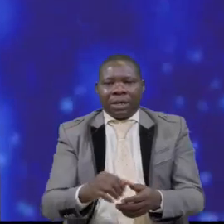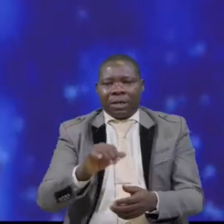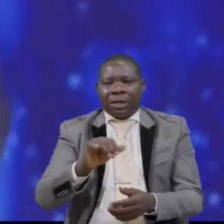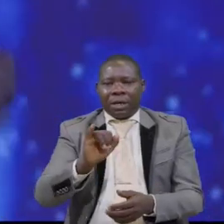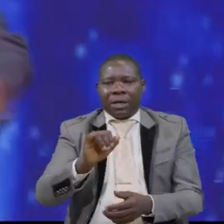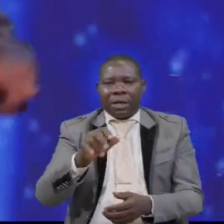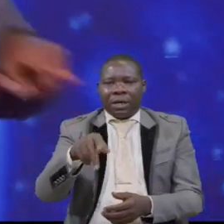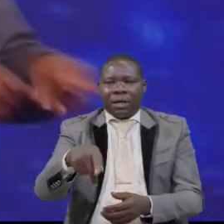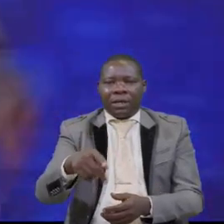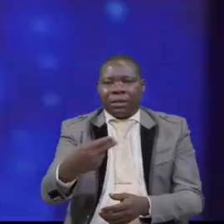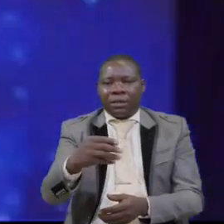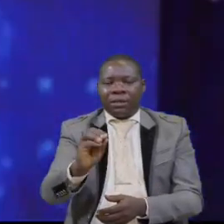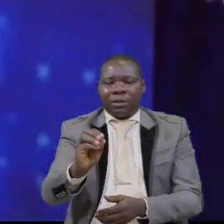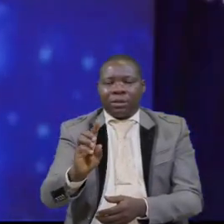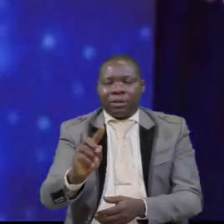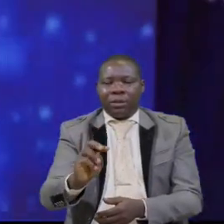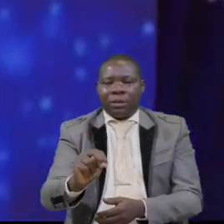ce